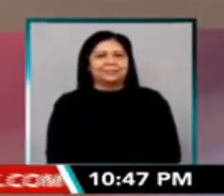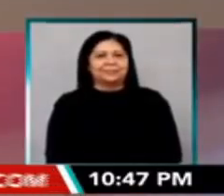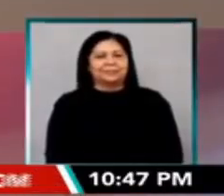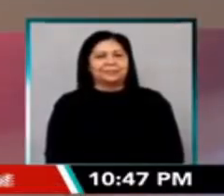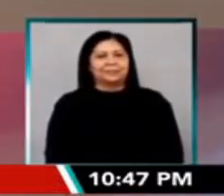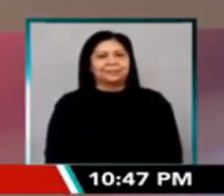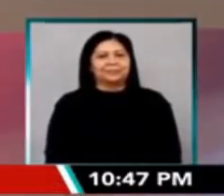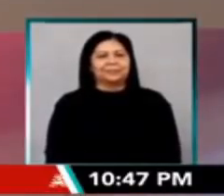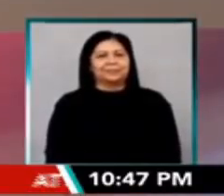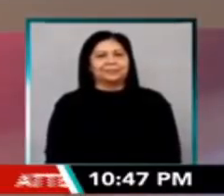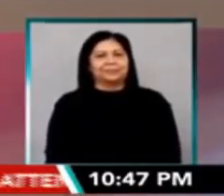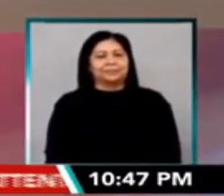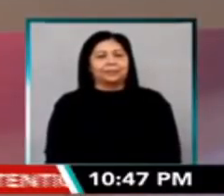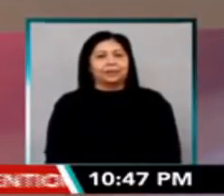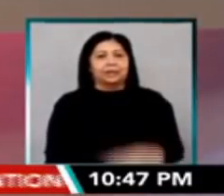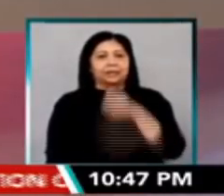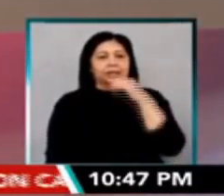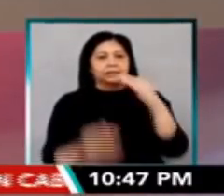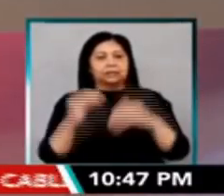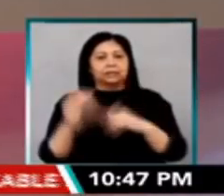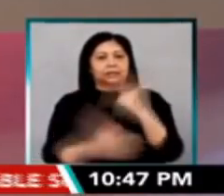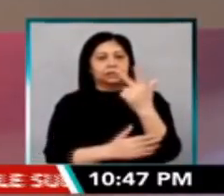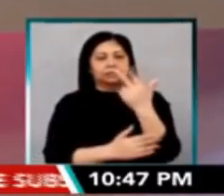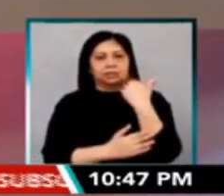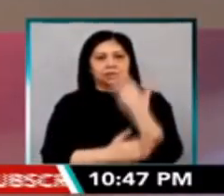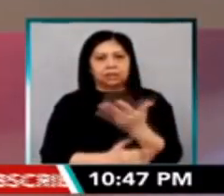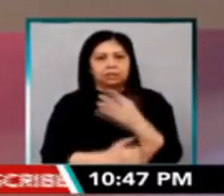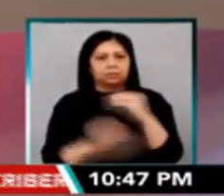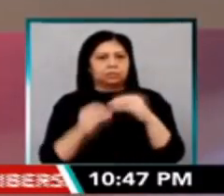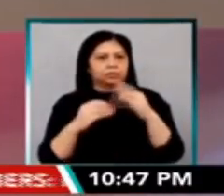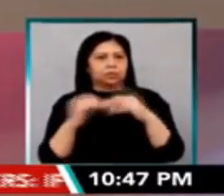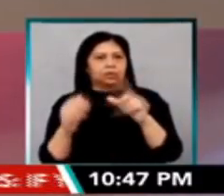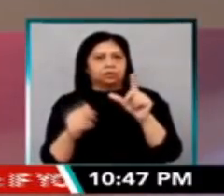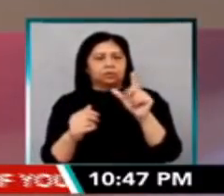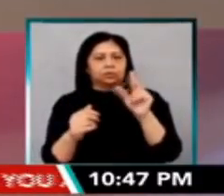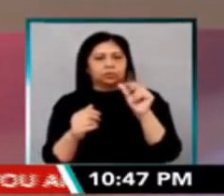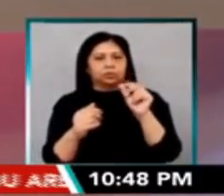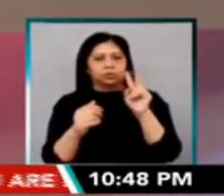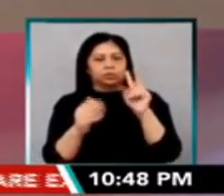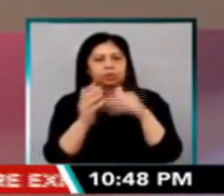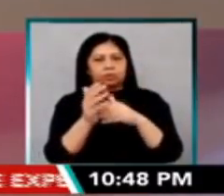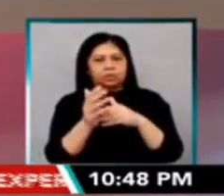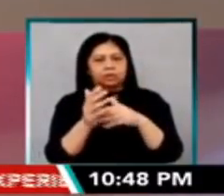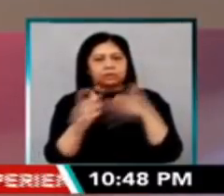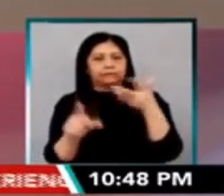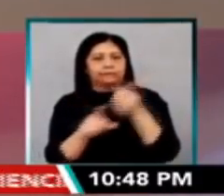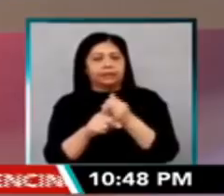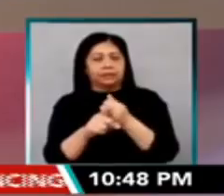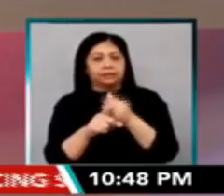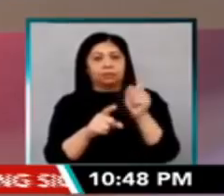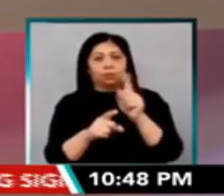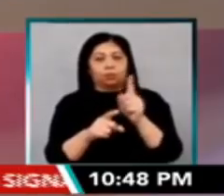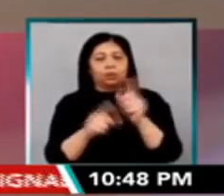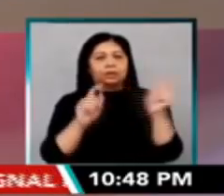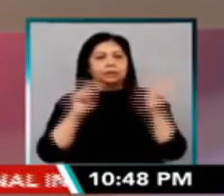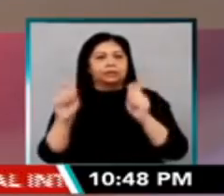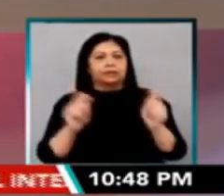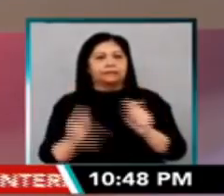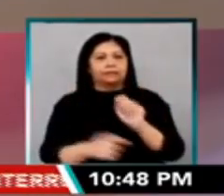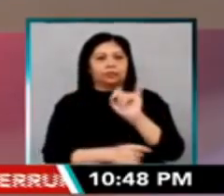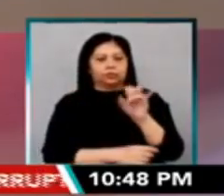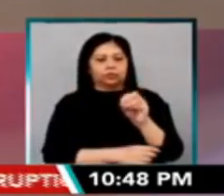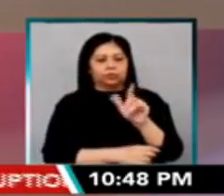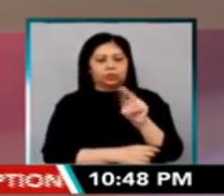Di bababa sa 3 ang patay at mahigit 20,000 pamilya ang apektado ng pananalasa ng Bagyong Julina. Ayon yan sa